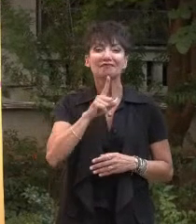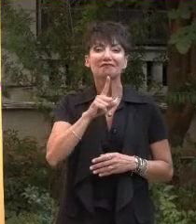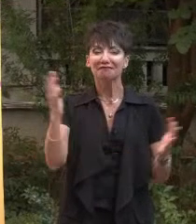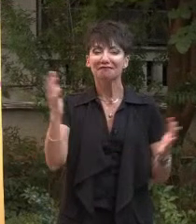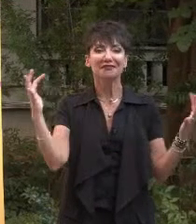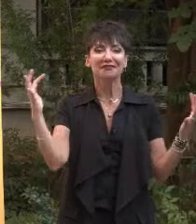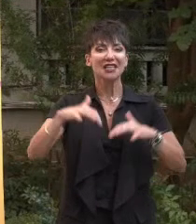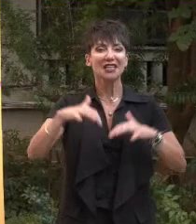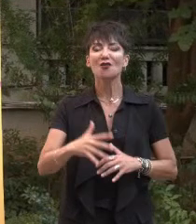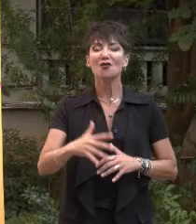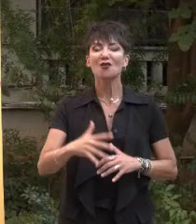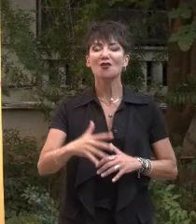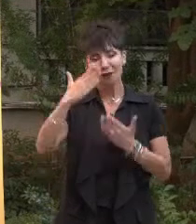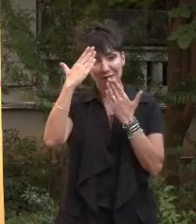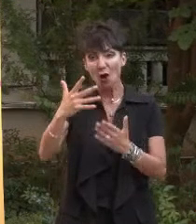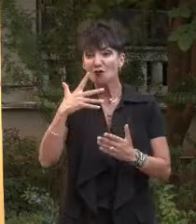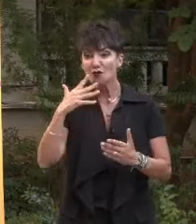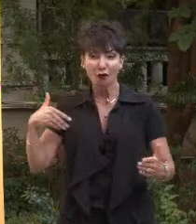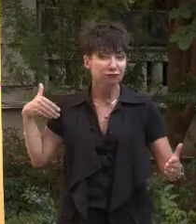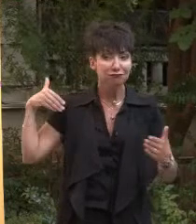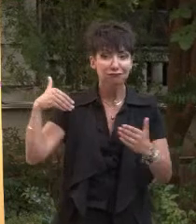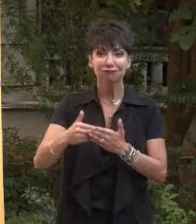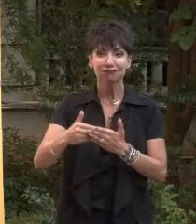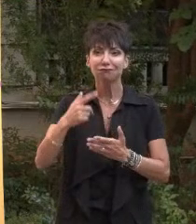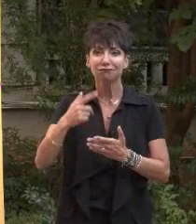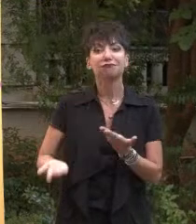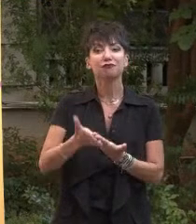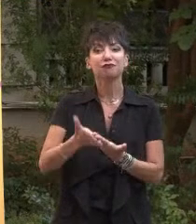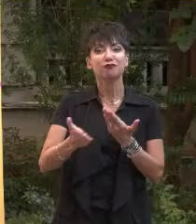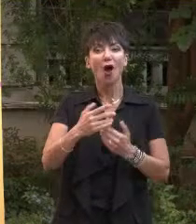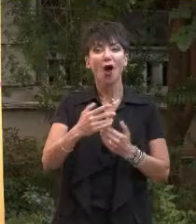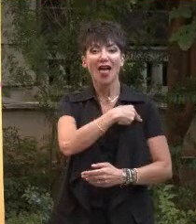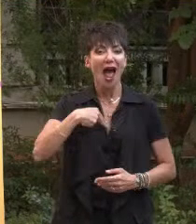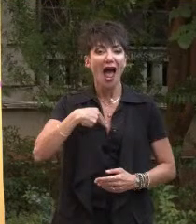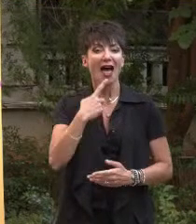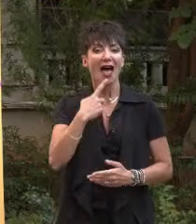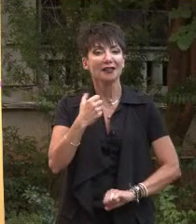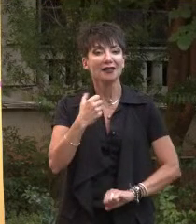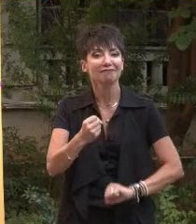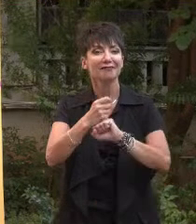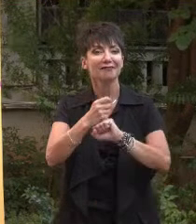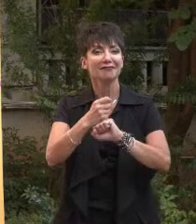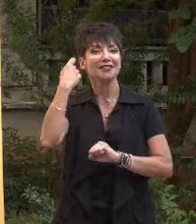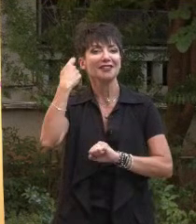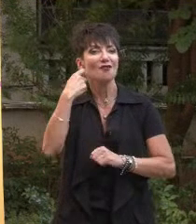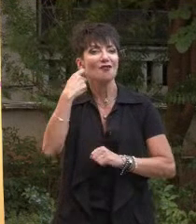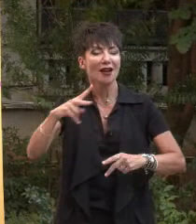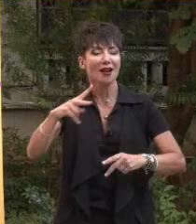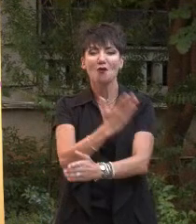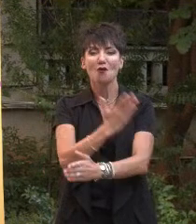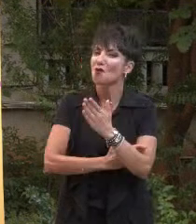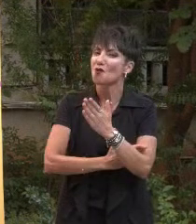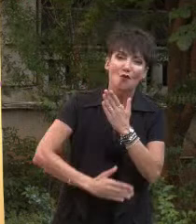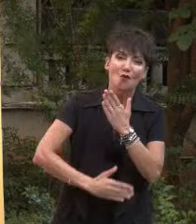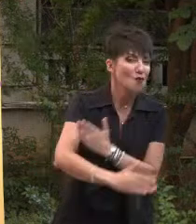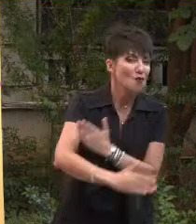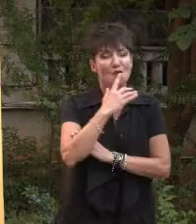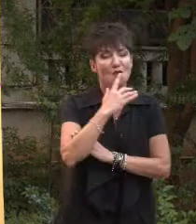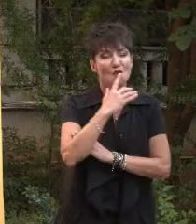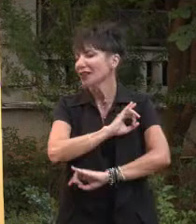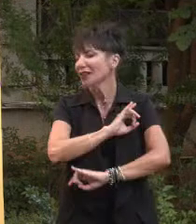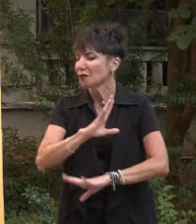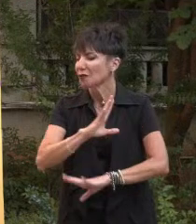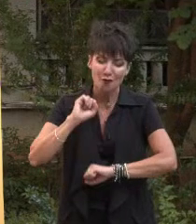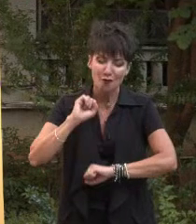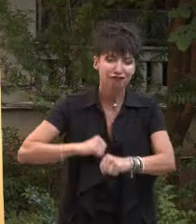τιμήσουμε τον ακούραστο αγώνα που κάνατε με τη βοήθεια των καθηγητών και τη συμπαράσταση των οικογενειών σας. Ο τομέας νεότητας του